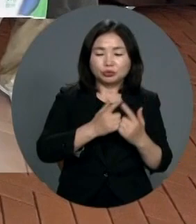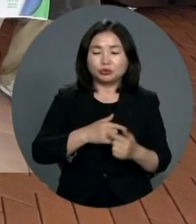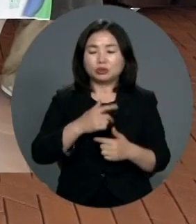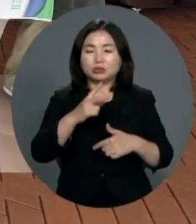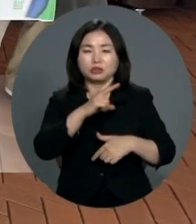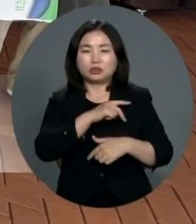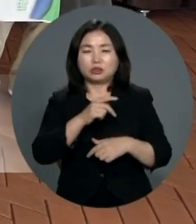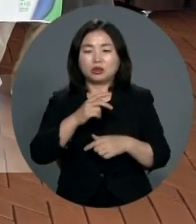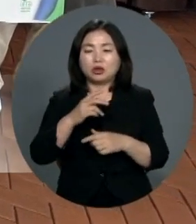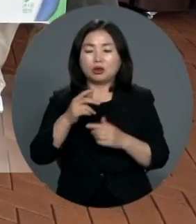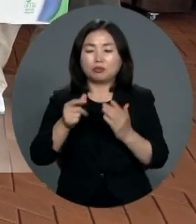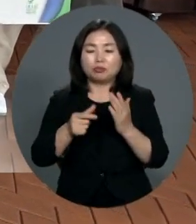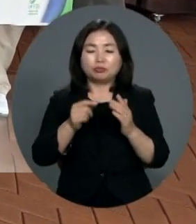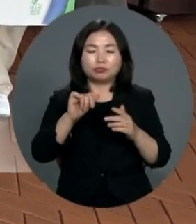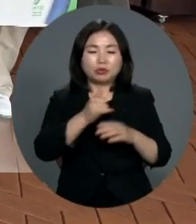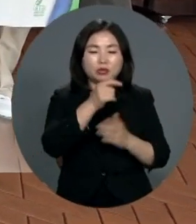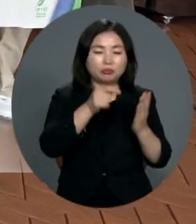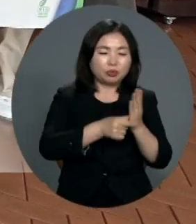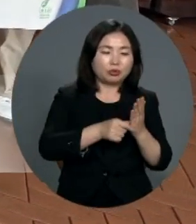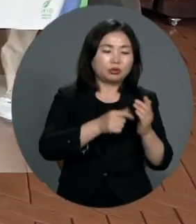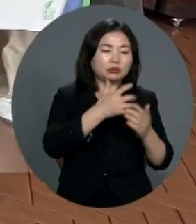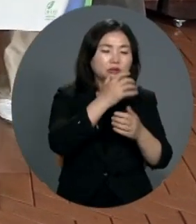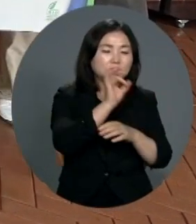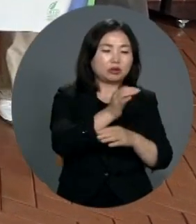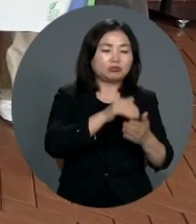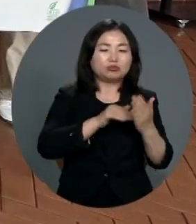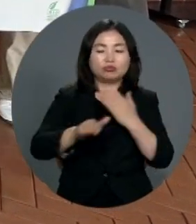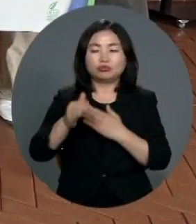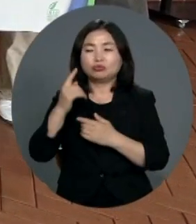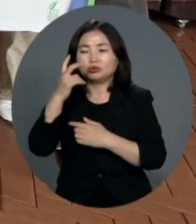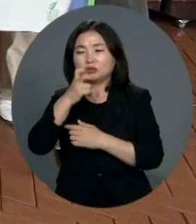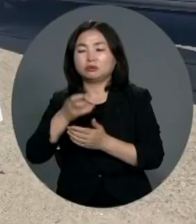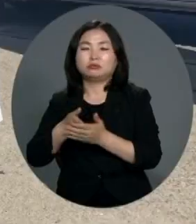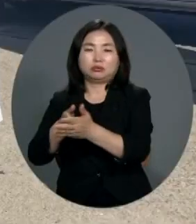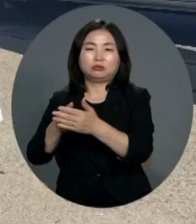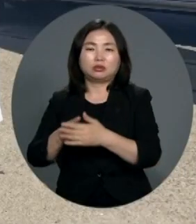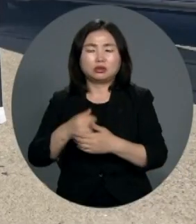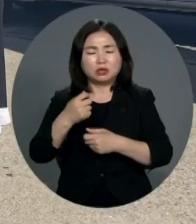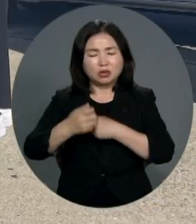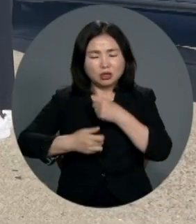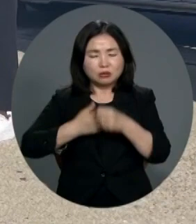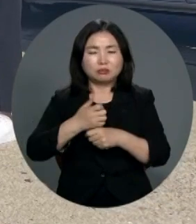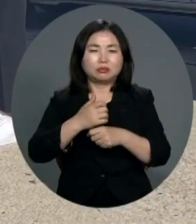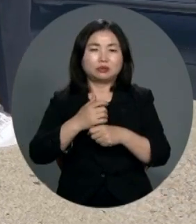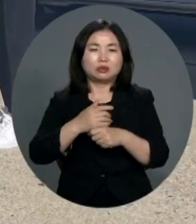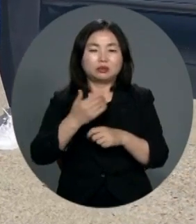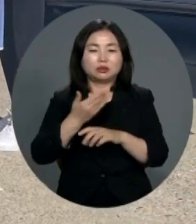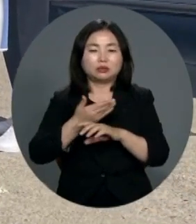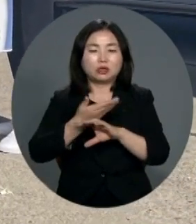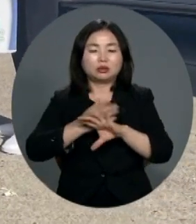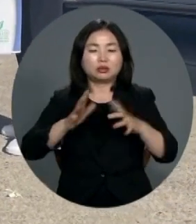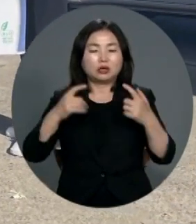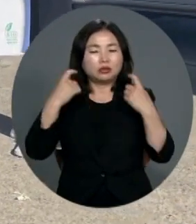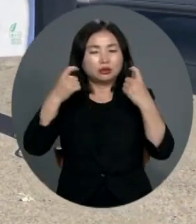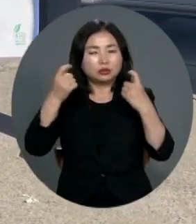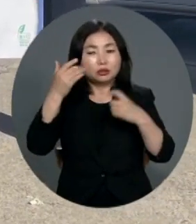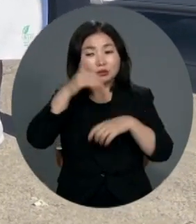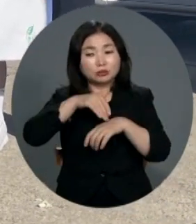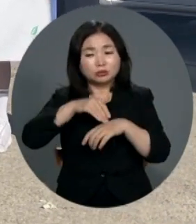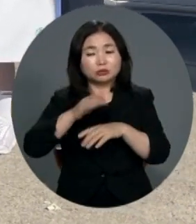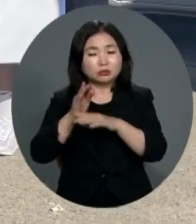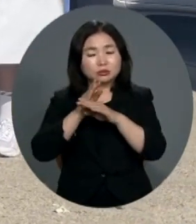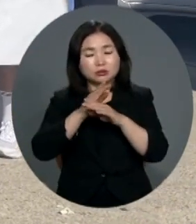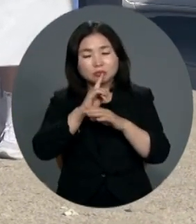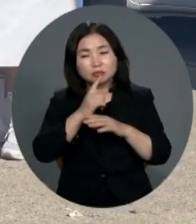구의회는 비행기표를 구매한 뒤 심의를 했습니다. 시민단체는 해마다 해외 연수가 외유성 연수라는 지적을 받고